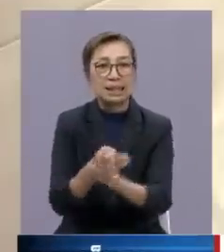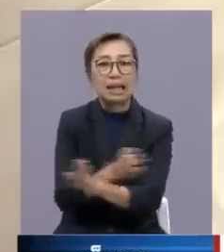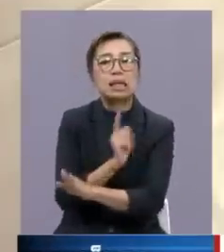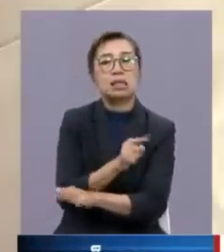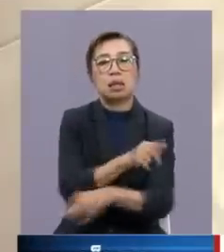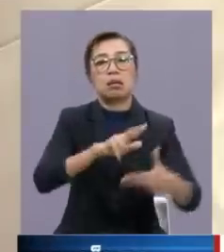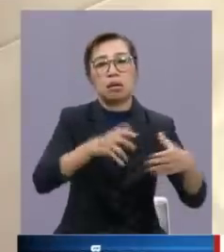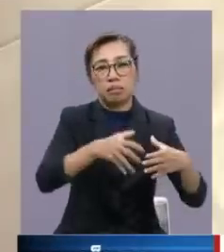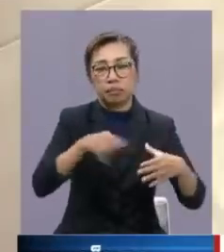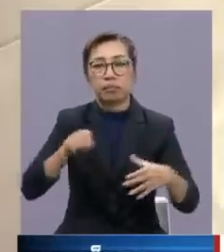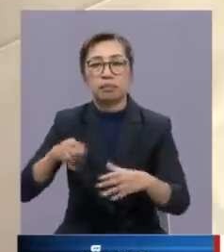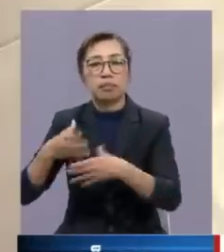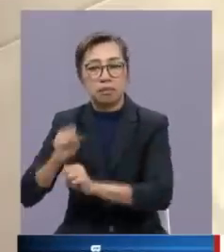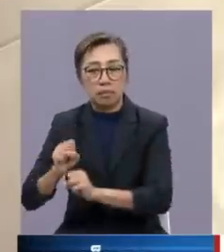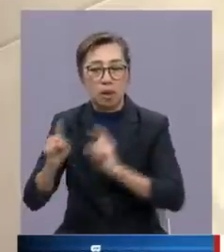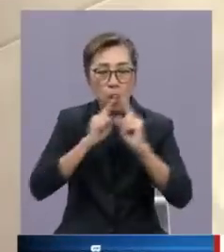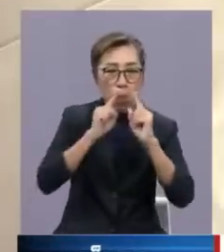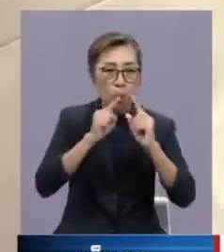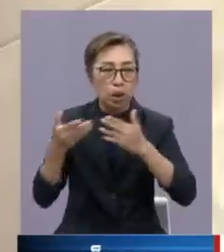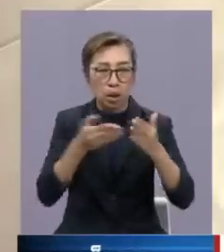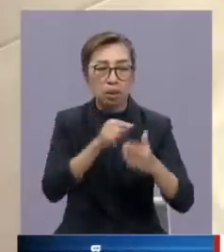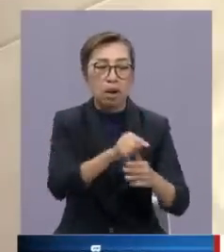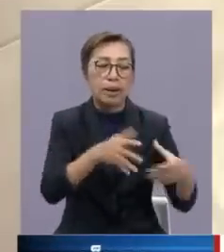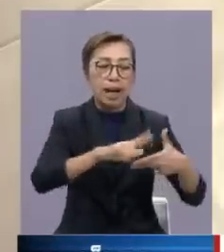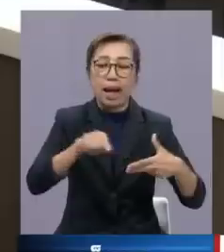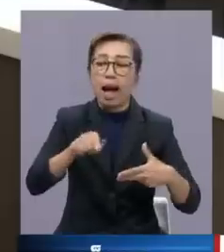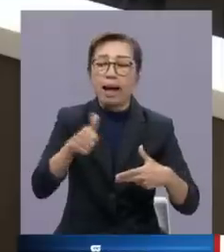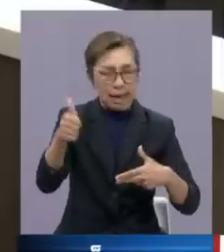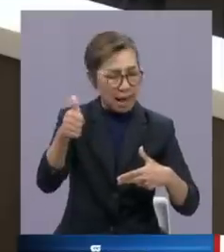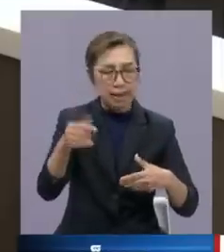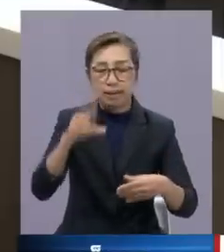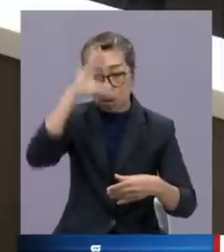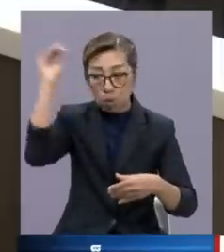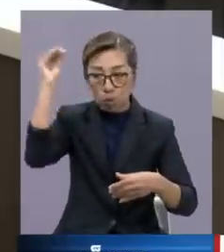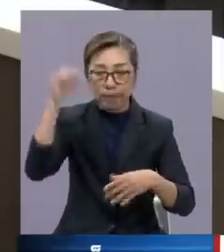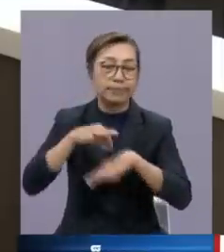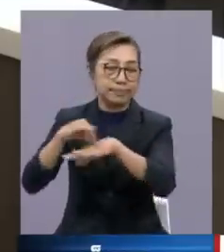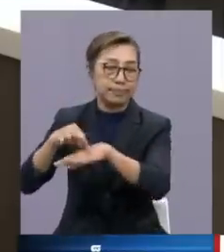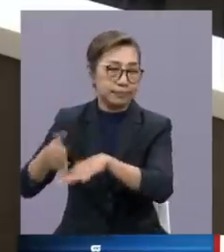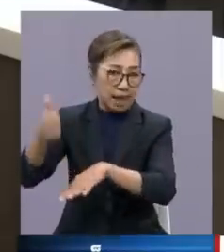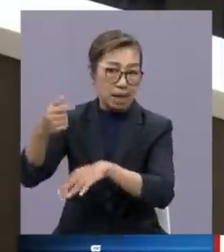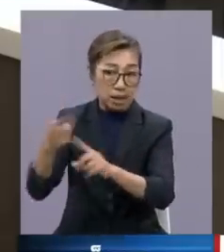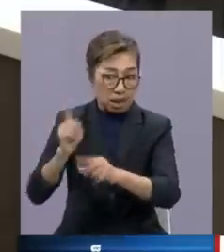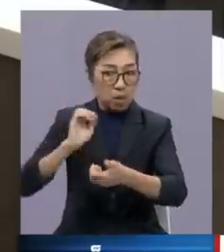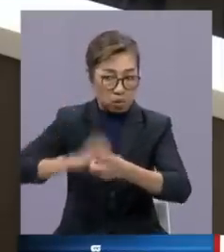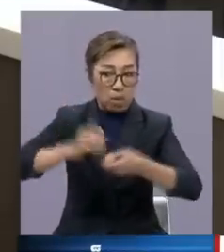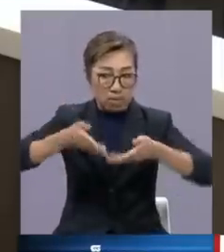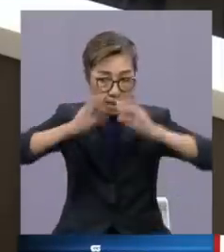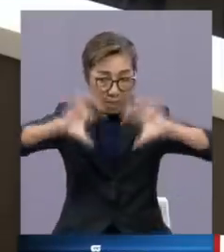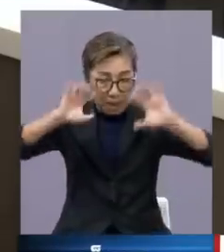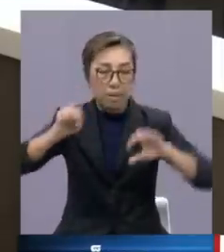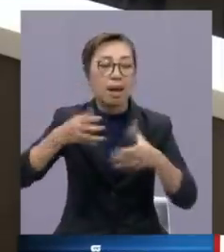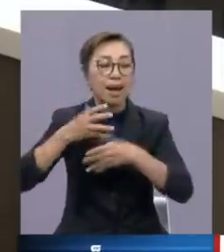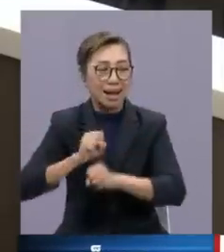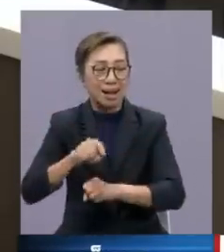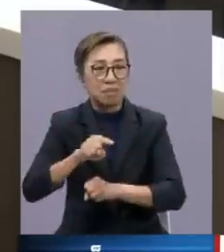จกันพลังประชารัฐจะยอมยกตำแหน่งชวนให้ภายใต้เงื่อนไขว่าจะต้องจับมือร่วมรัฐบาลนะแต่เมื่อประชาธิ